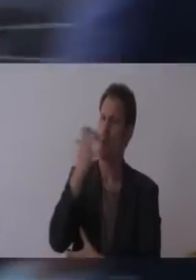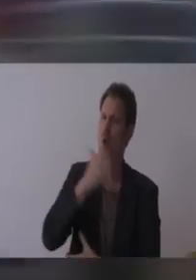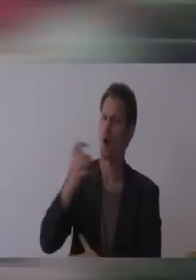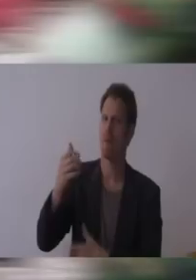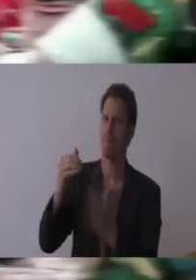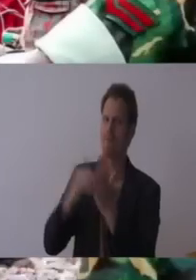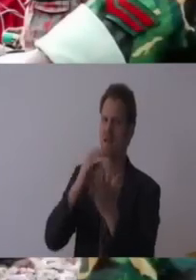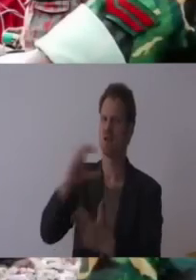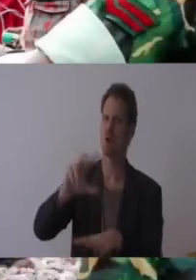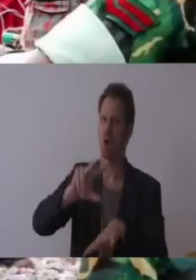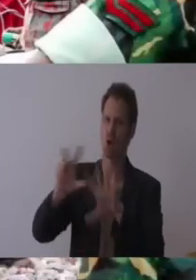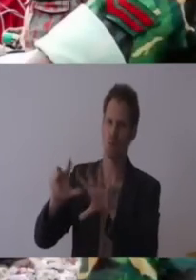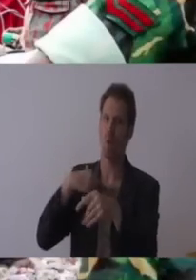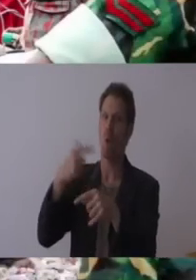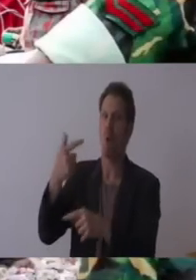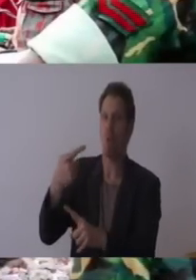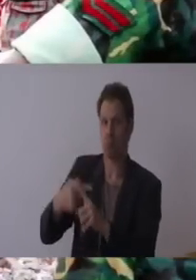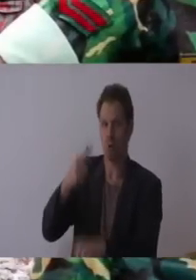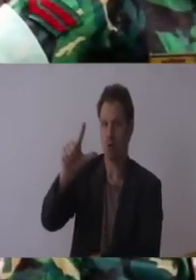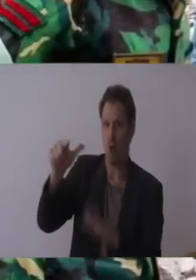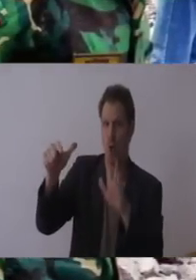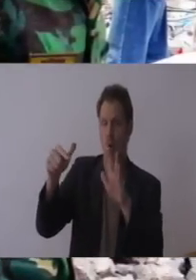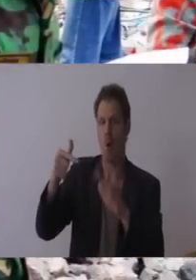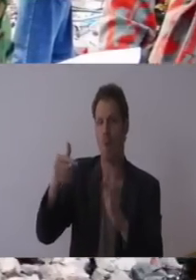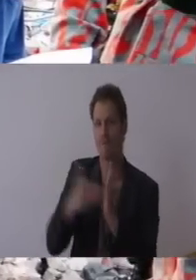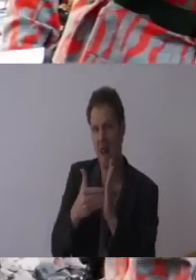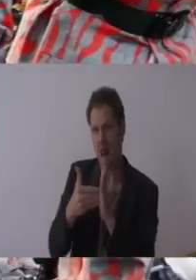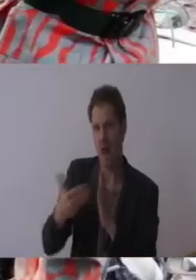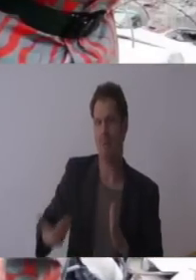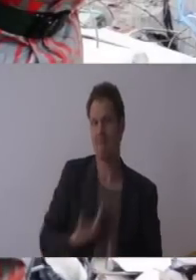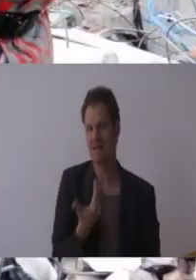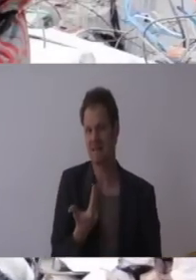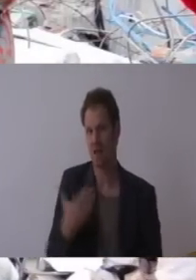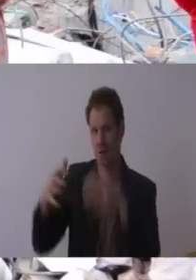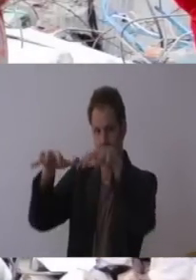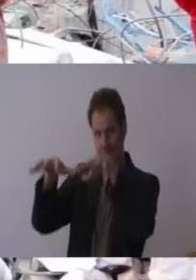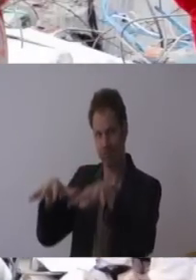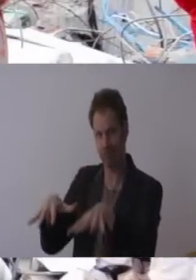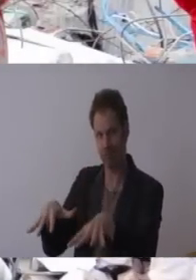meurtrières au monde. 1138 morts et plus de 2000 blessés tombés sous les ruines de